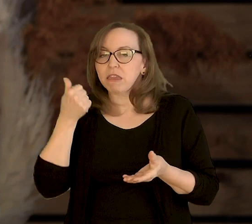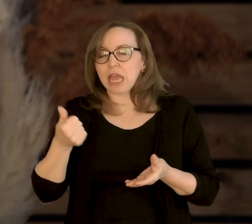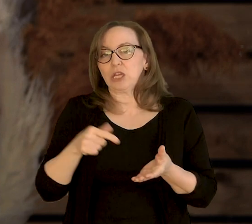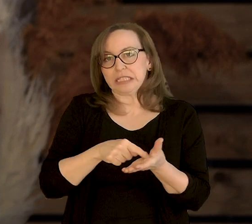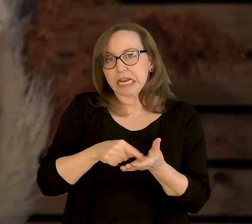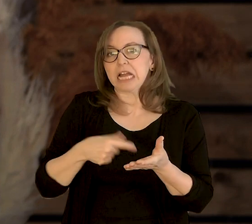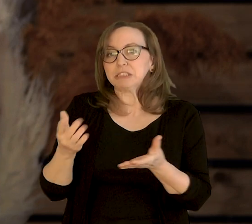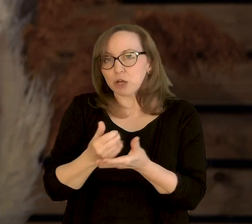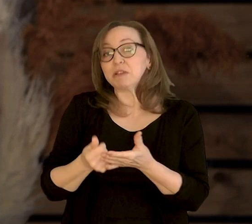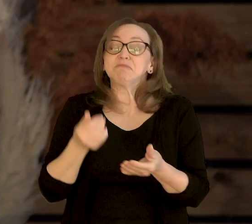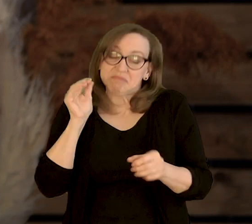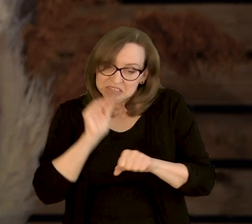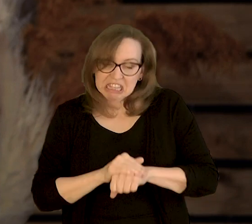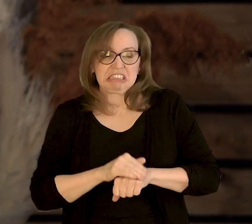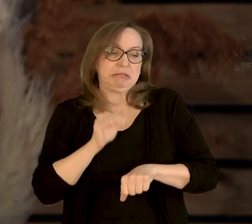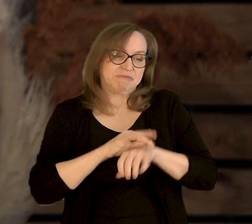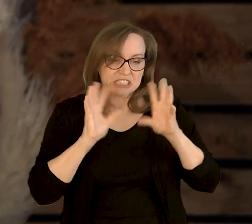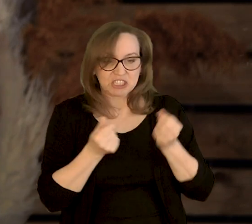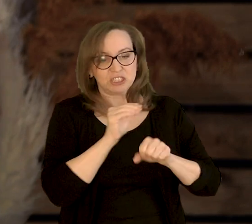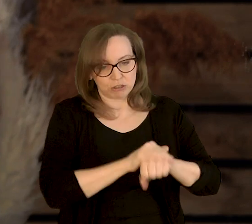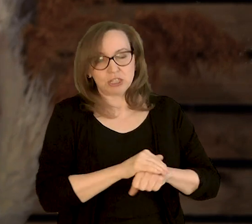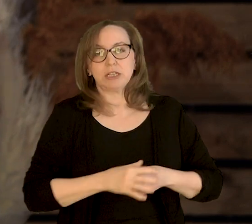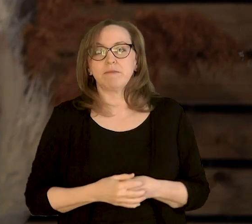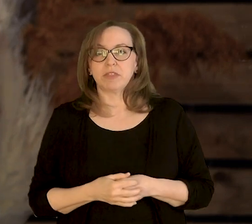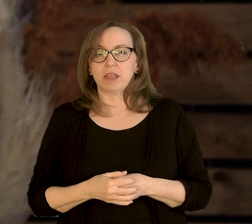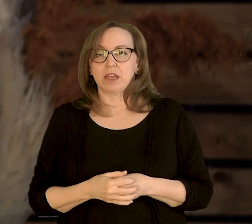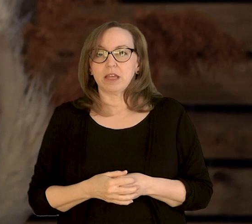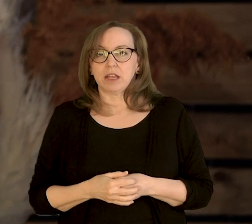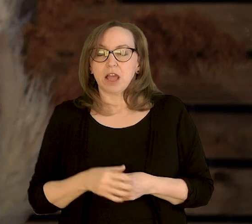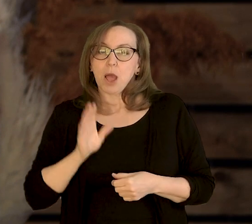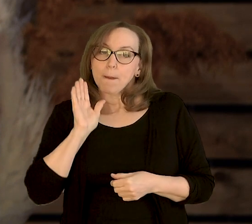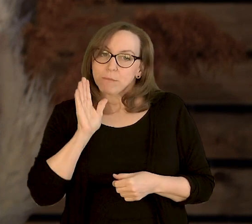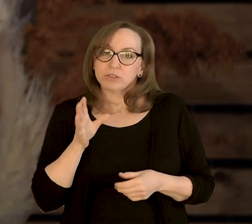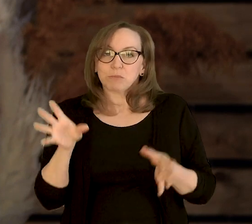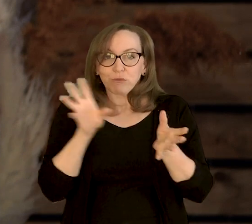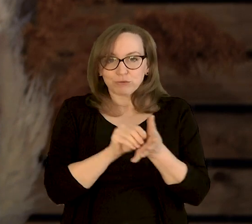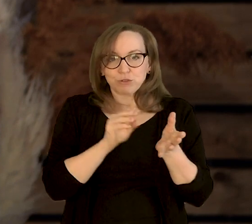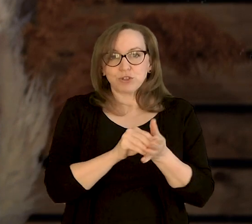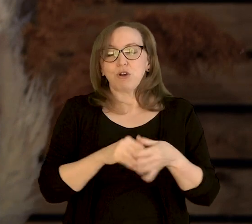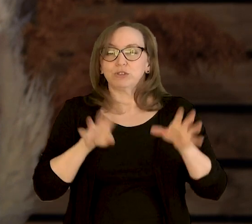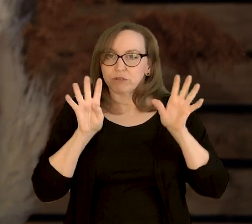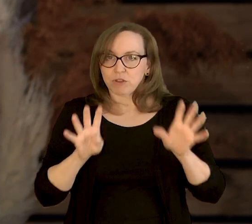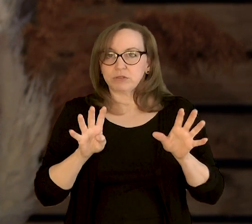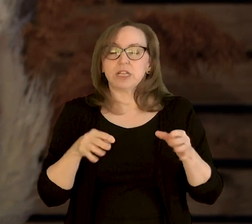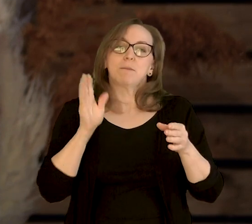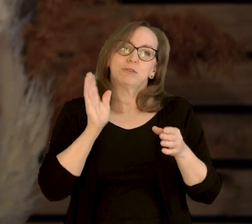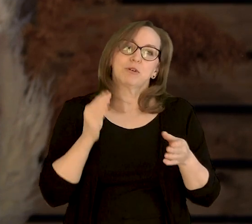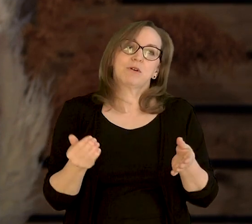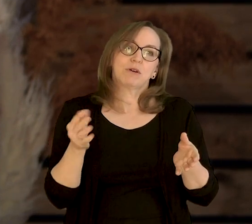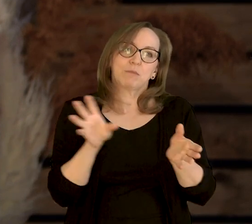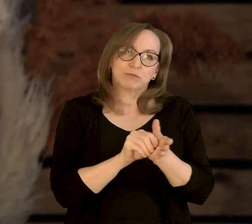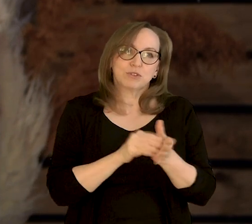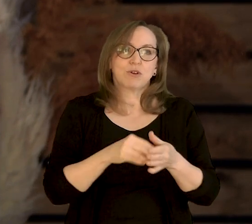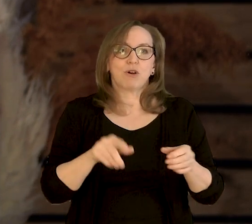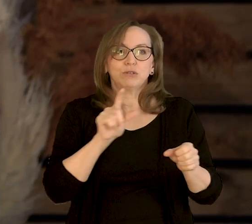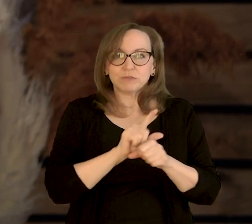a później jeszcze kilkakrotnie. O 9, o 12, o 15, o 17 wychodził, aby